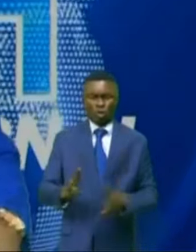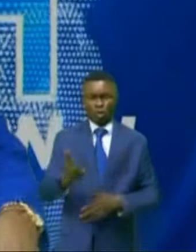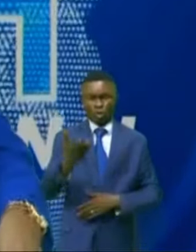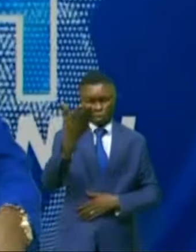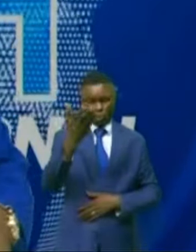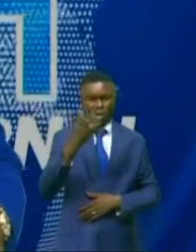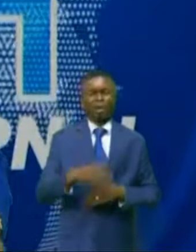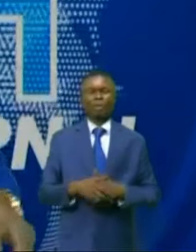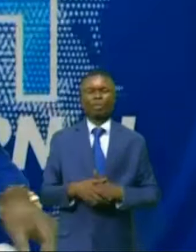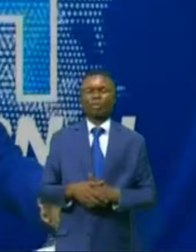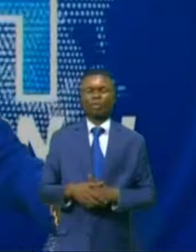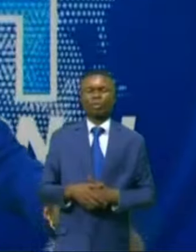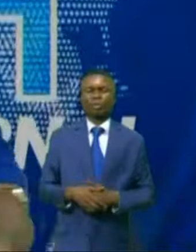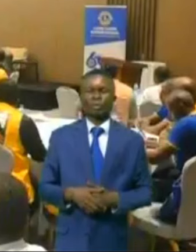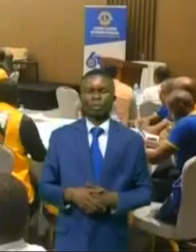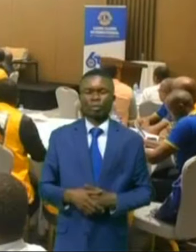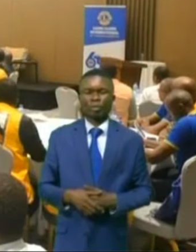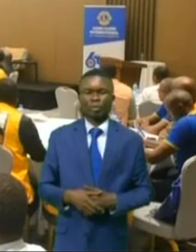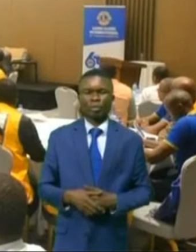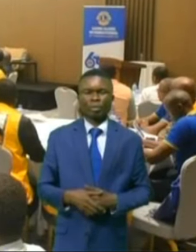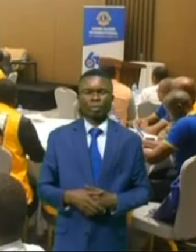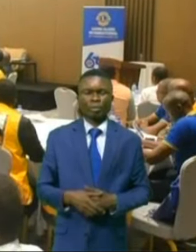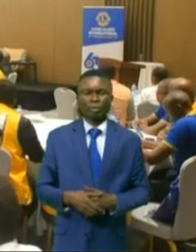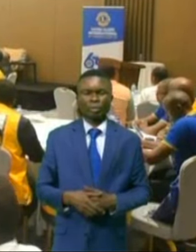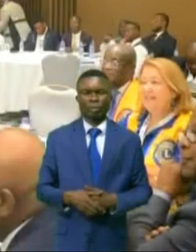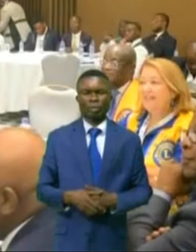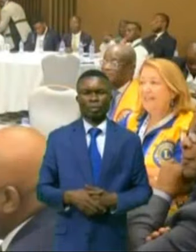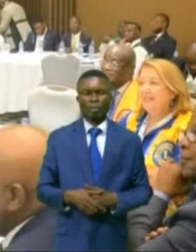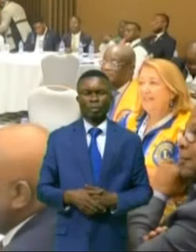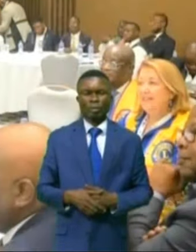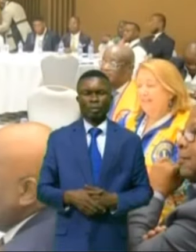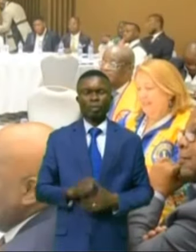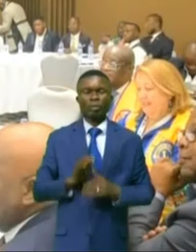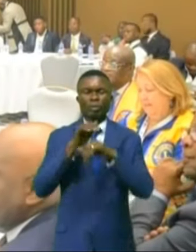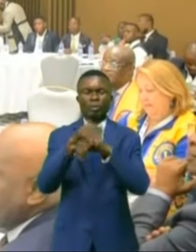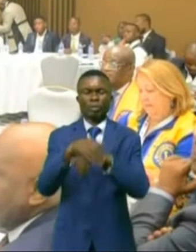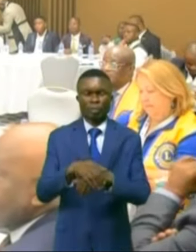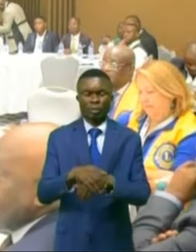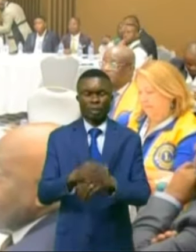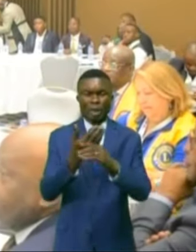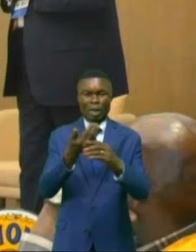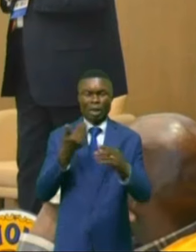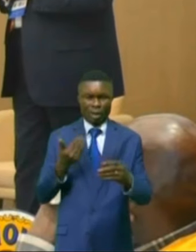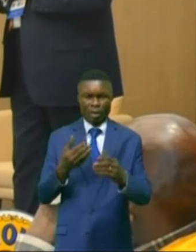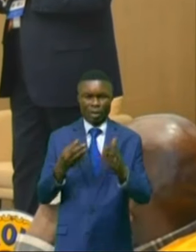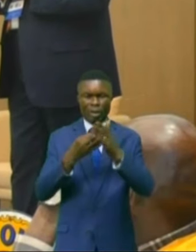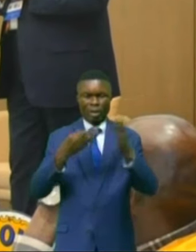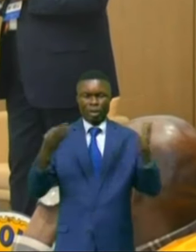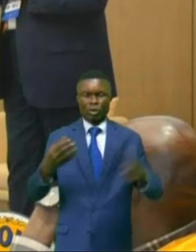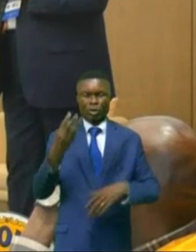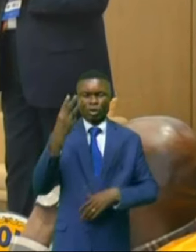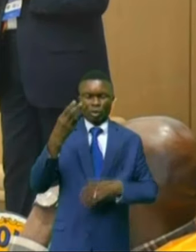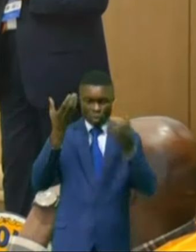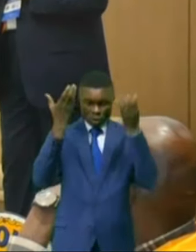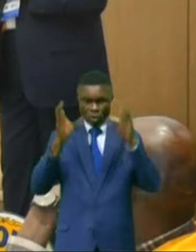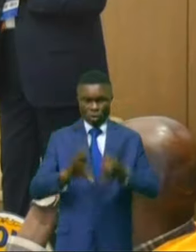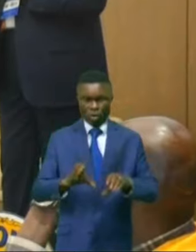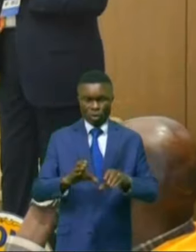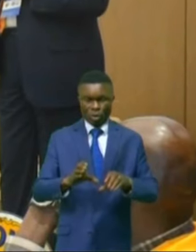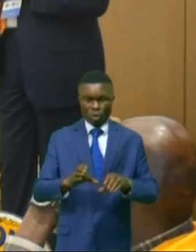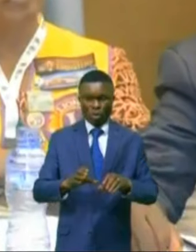Ndeke. C'est une conférence débat qui intervient à la veille de la 63e convention du Lions